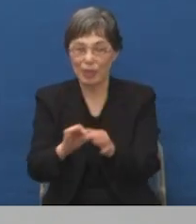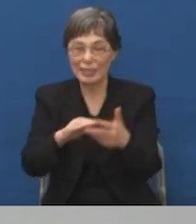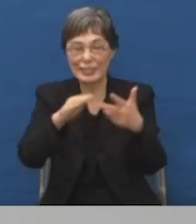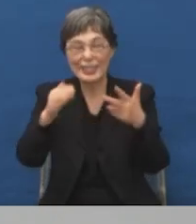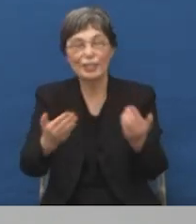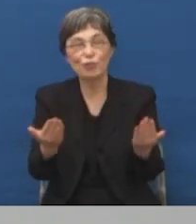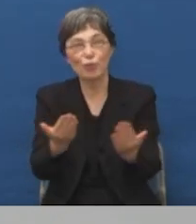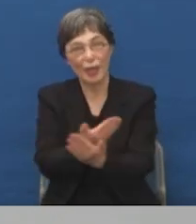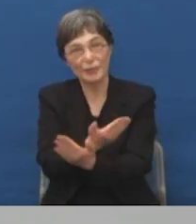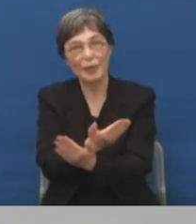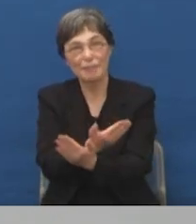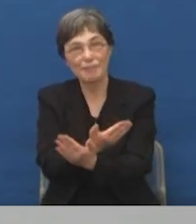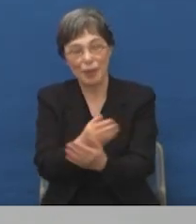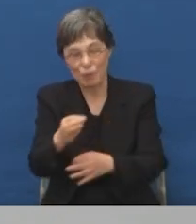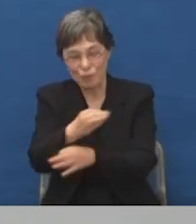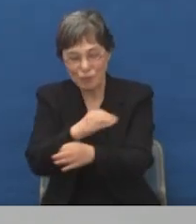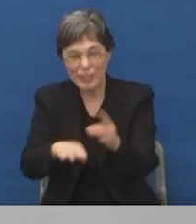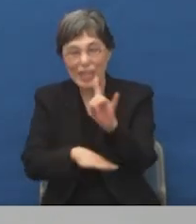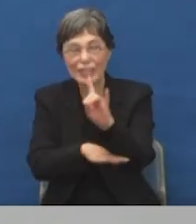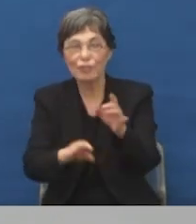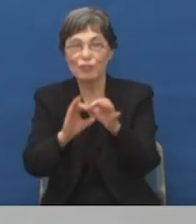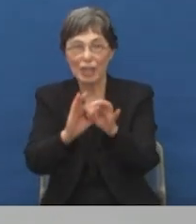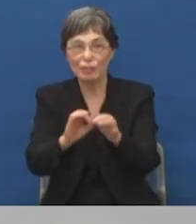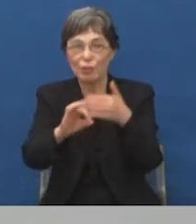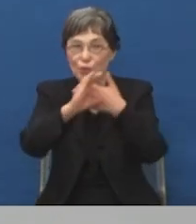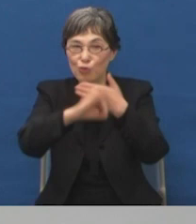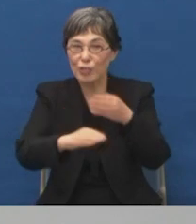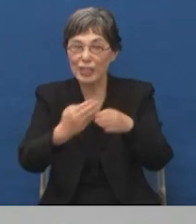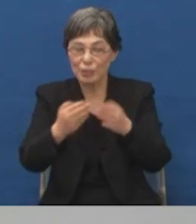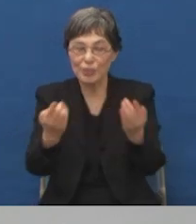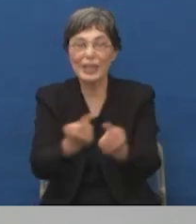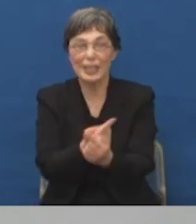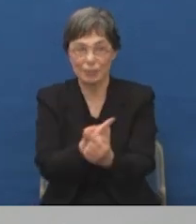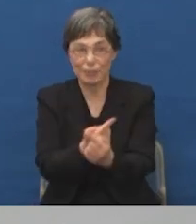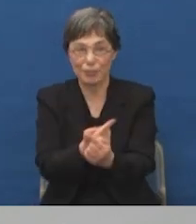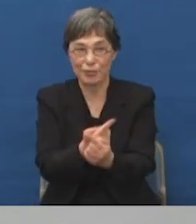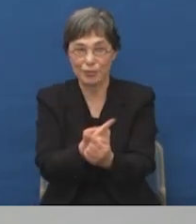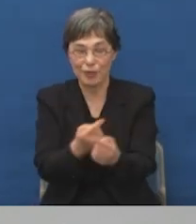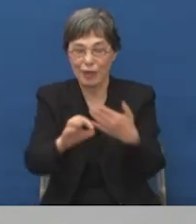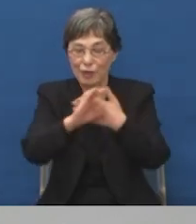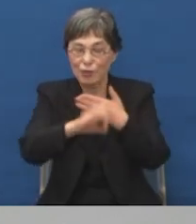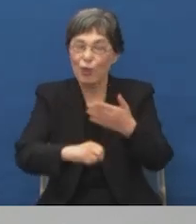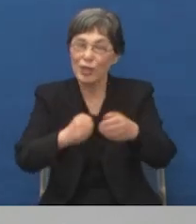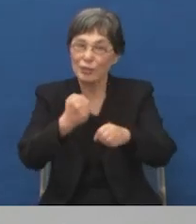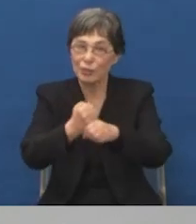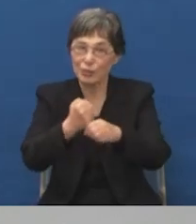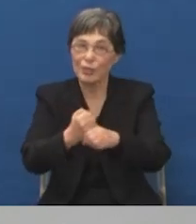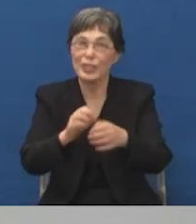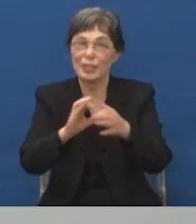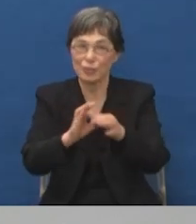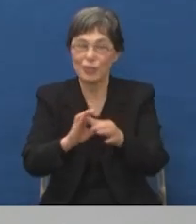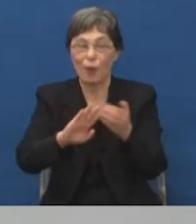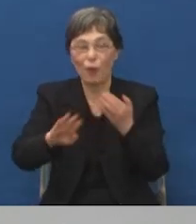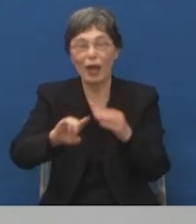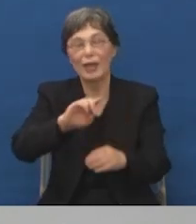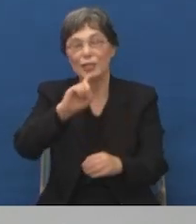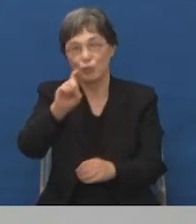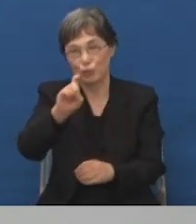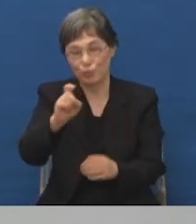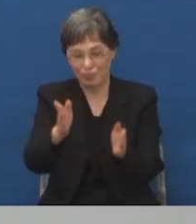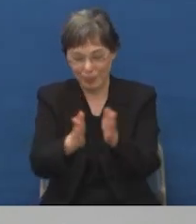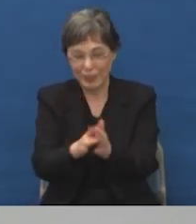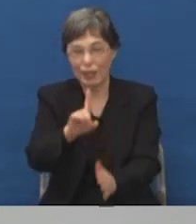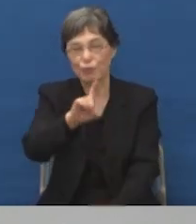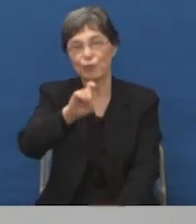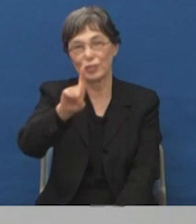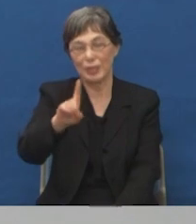設備及び運営の基準に関する条例の一部を改正する条例の制定について、ほか10件、以上11件を